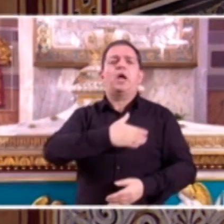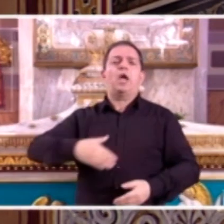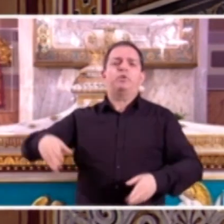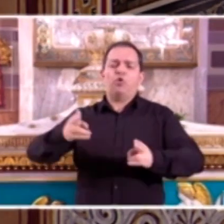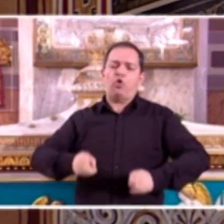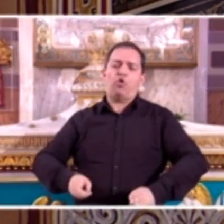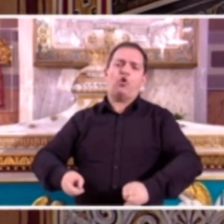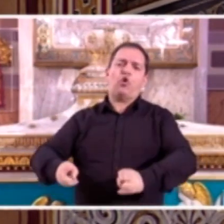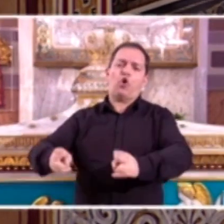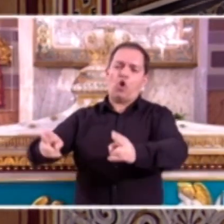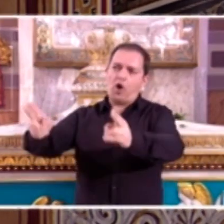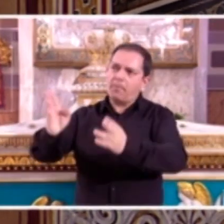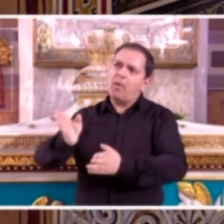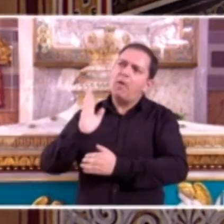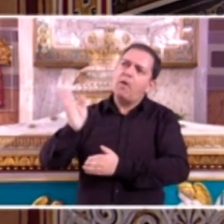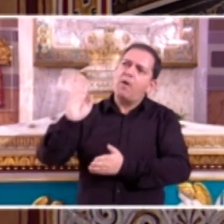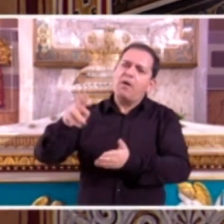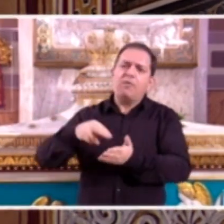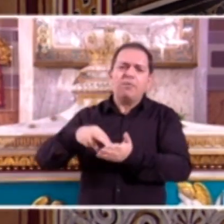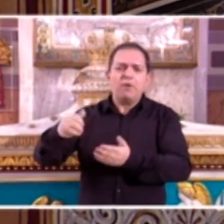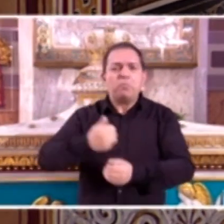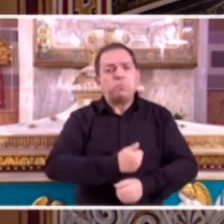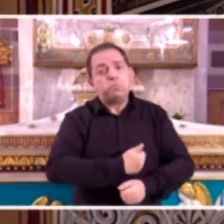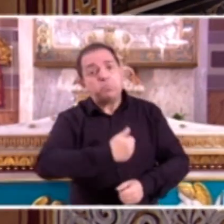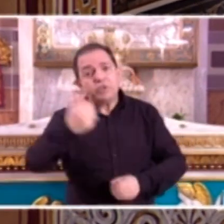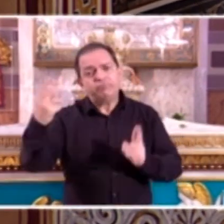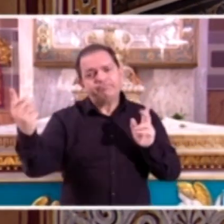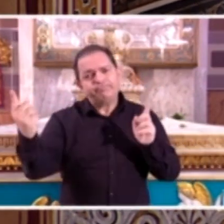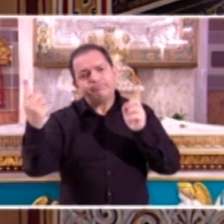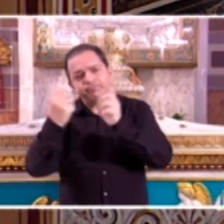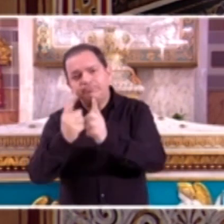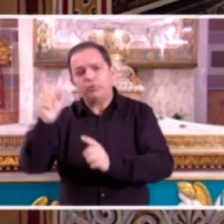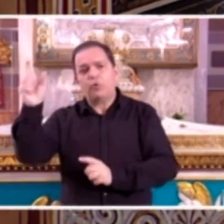δρόμο της επιστροφής και της συναντήσεως μαζί Του.